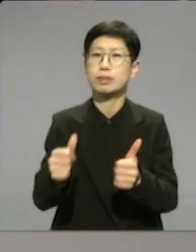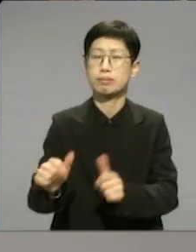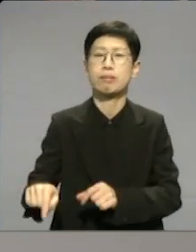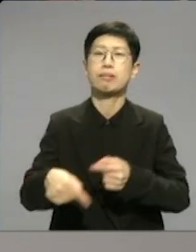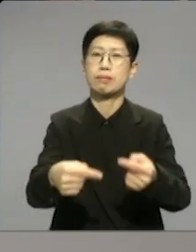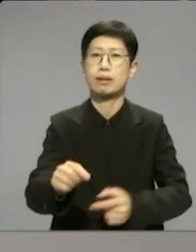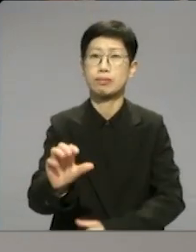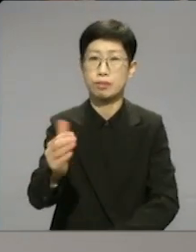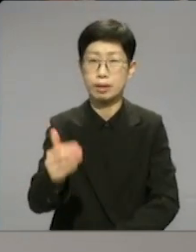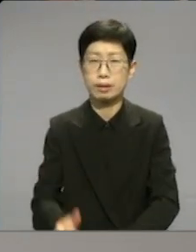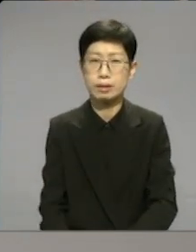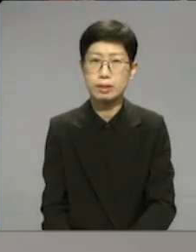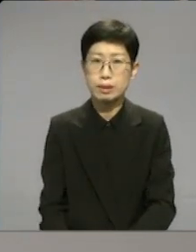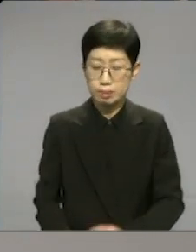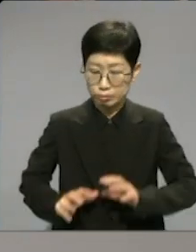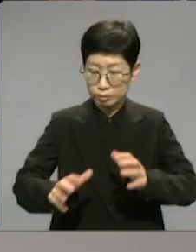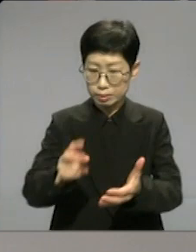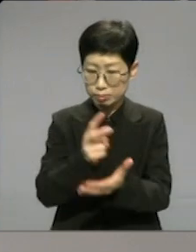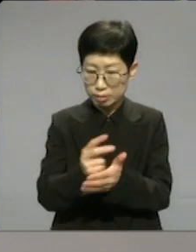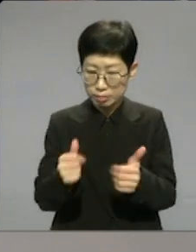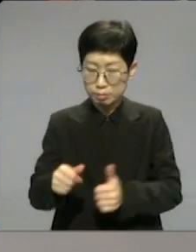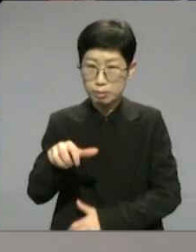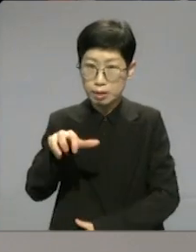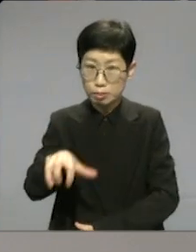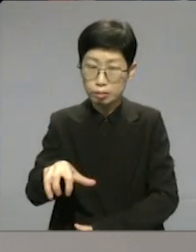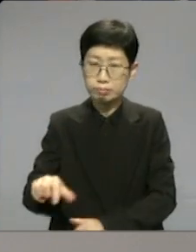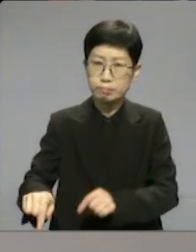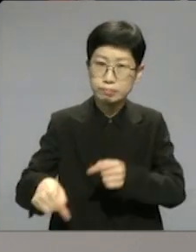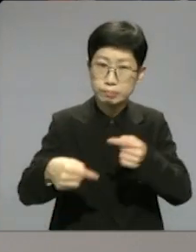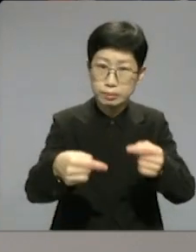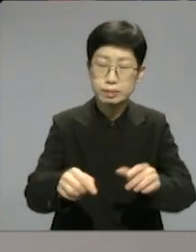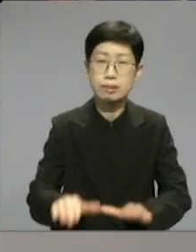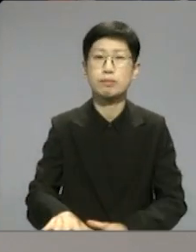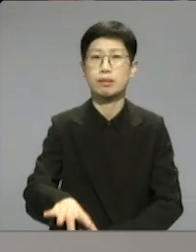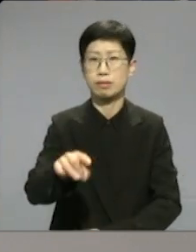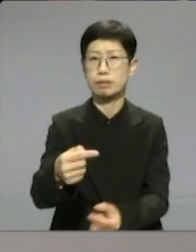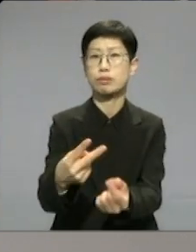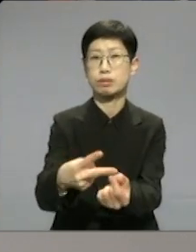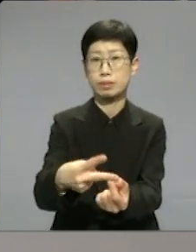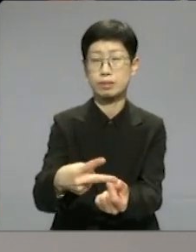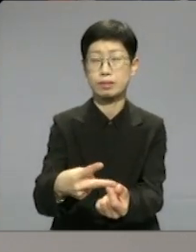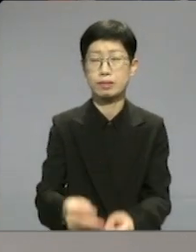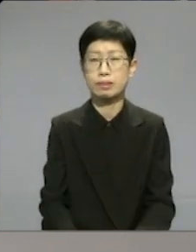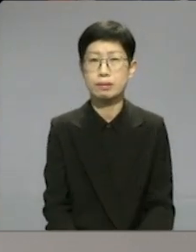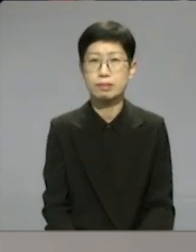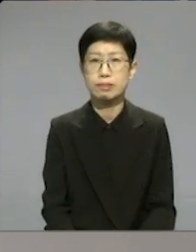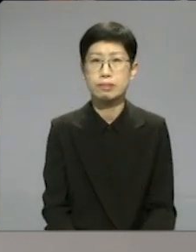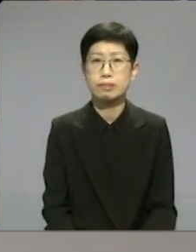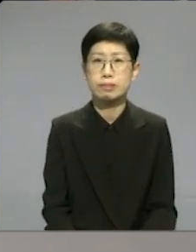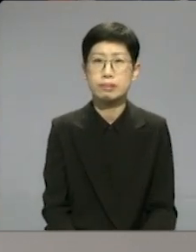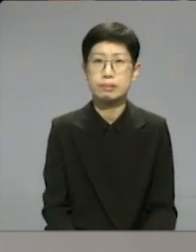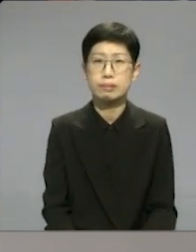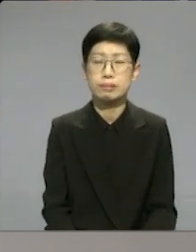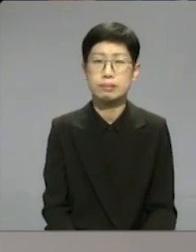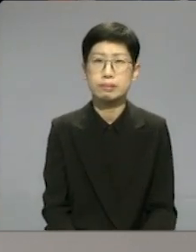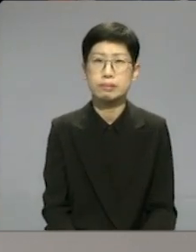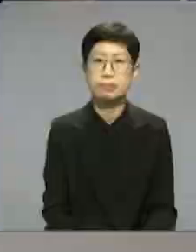가자 관련 사건이 국제 사법재판소 심판대에 오른 것은 이번이 두 번째입니다. 김준호